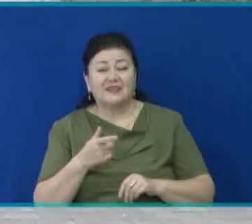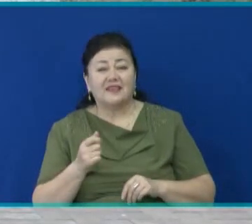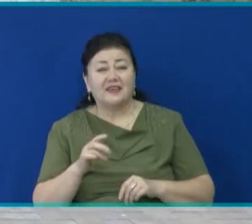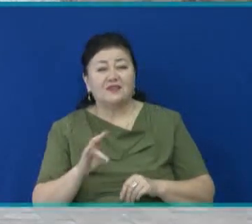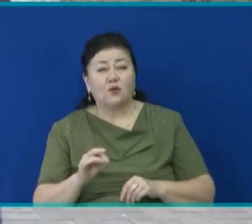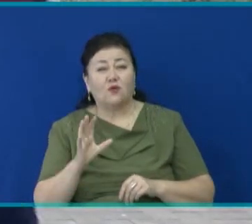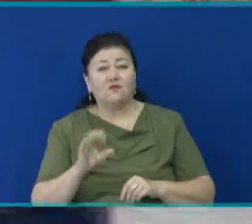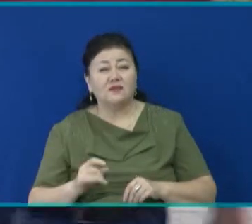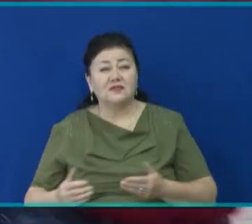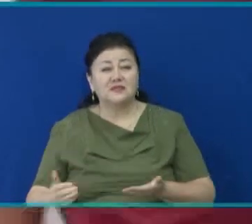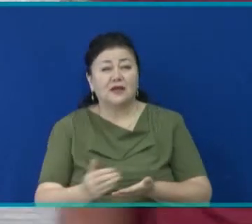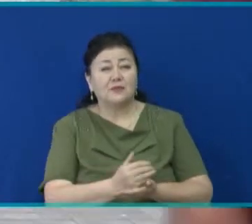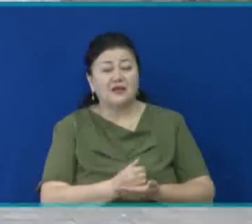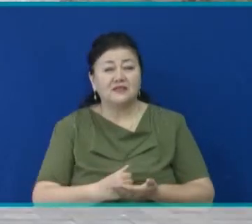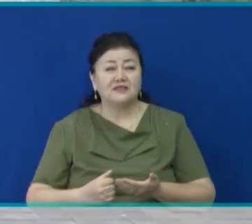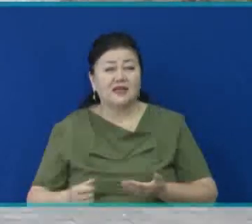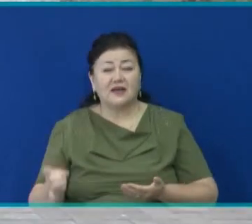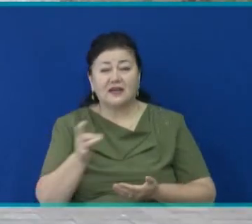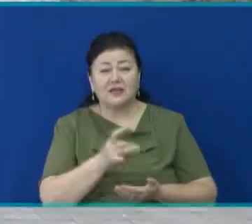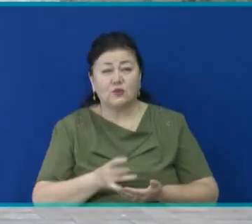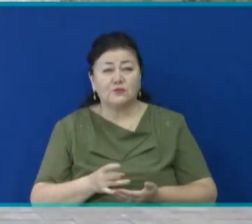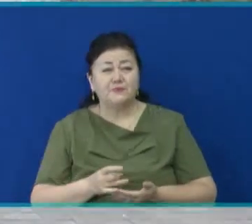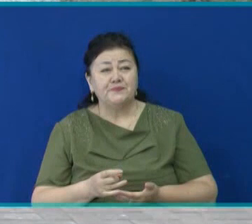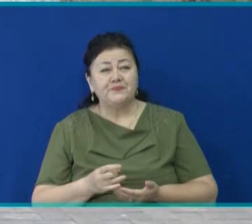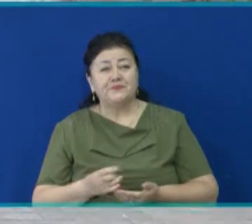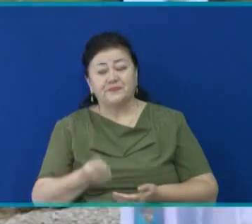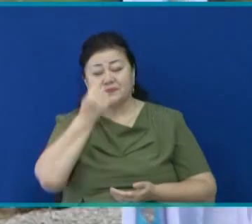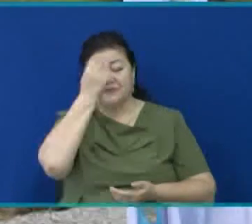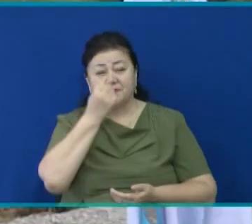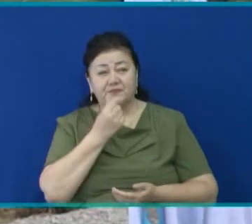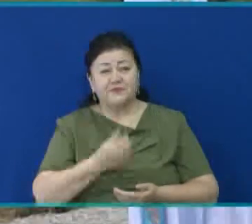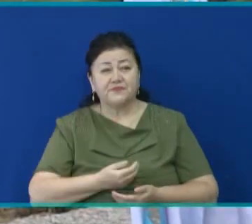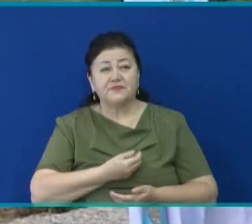собрался буквально весь район. Выражаем огромную благодарность семье Итимгеновых.